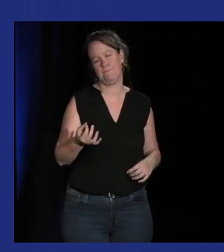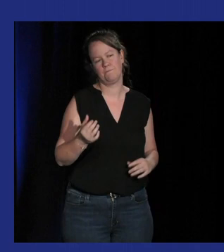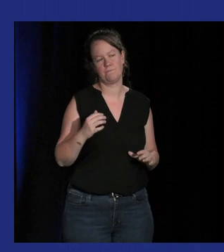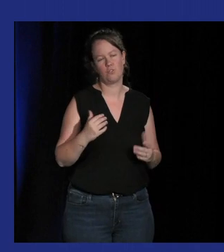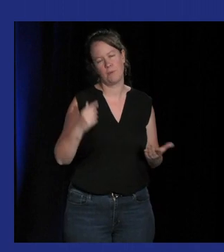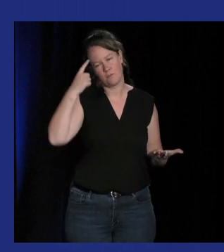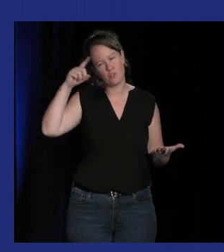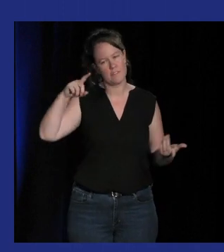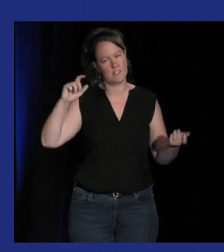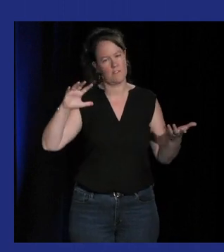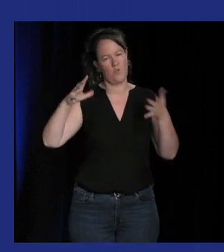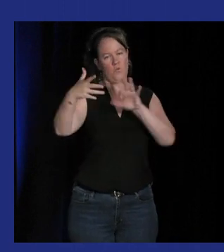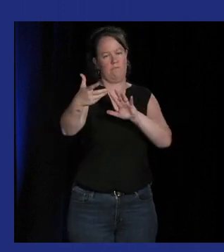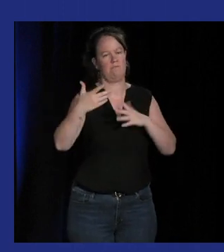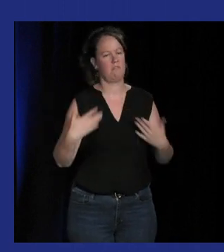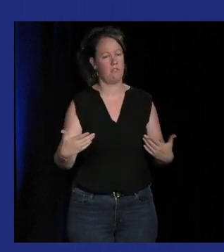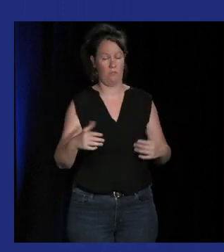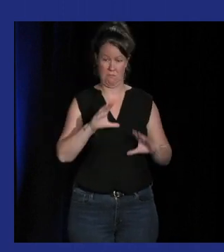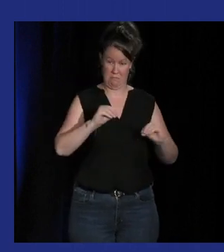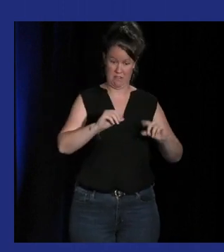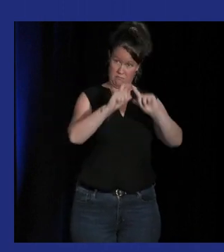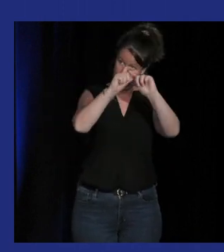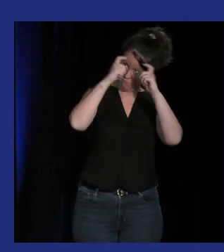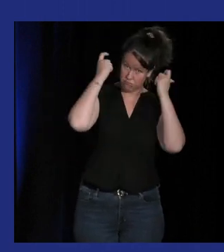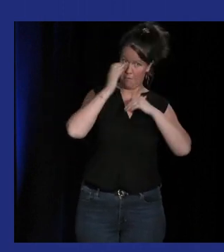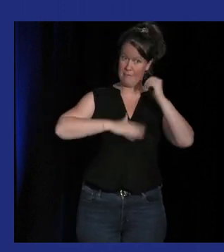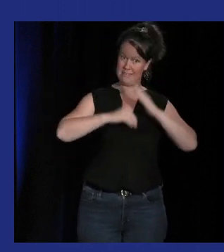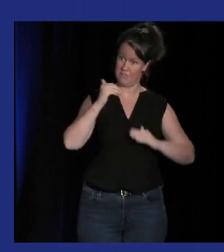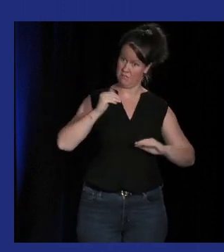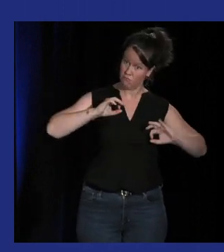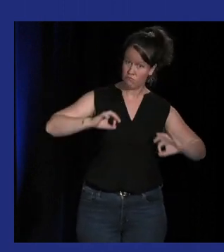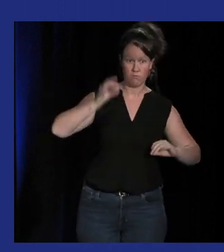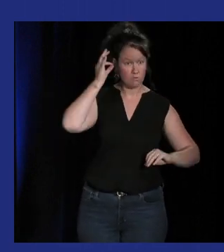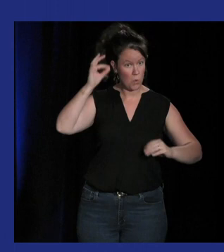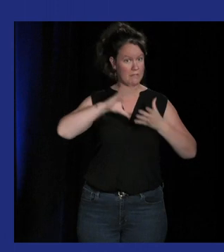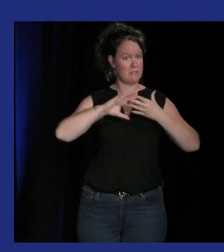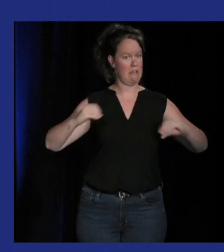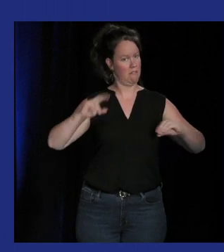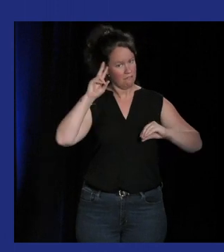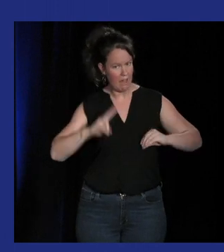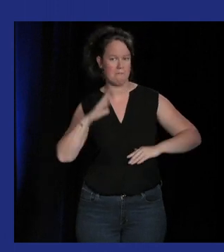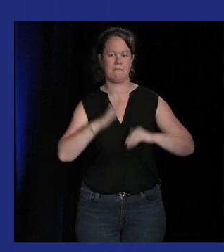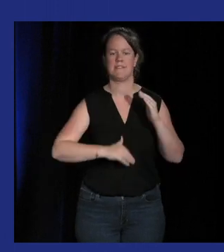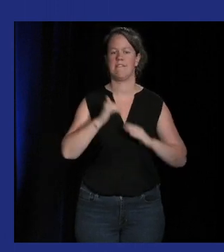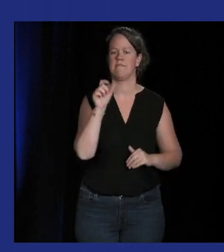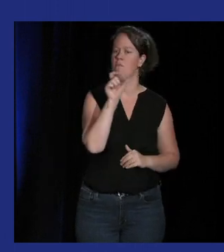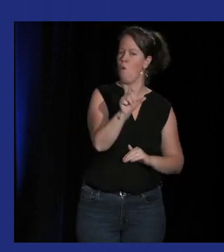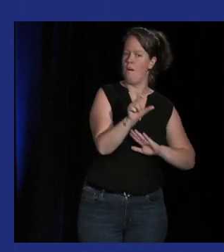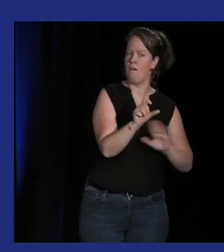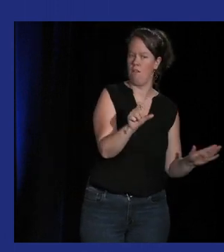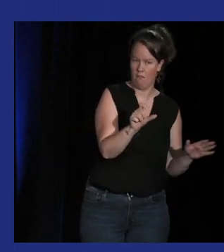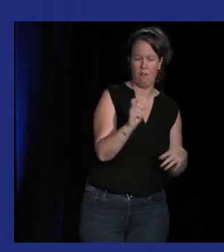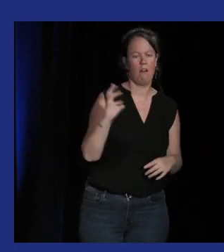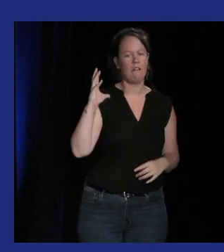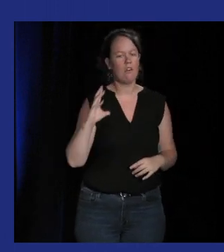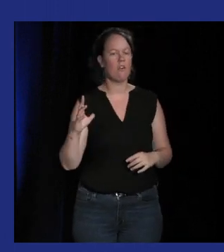fait qu'on est ces métiers à part entière maintenant que soit officiel alors qu'avant c'était des personnes qui faisaient autre chose et qui voilà comme les gens qui composaient la musique qui était